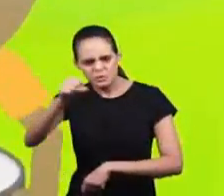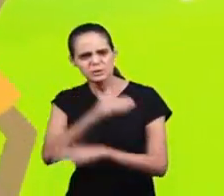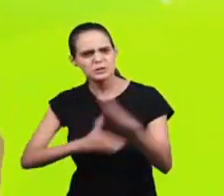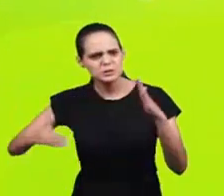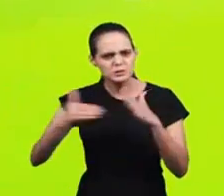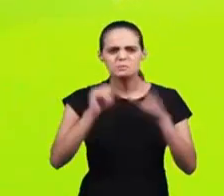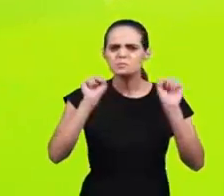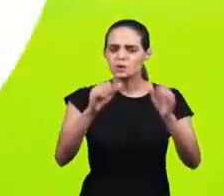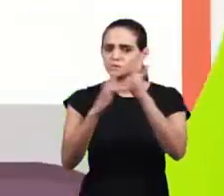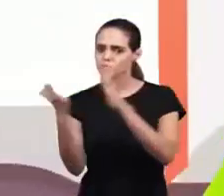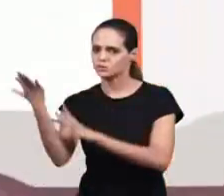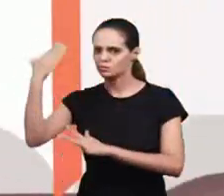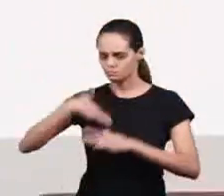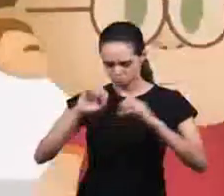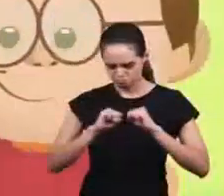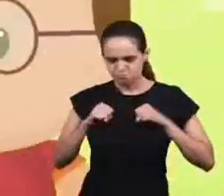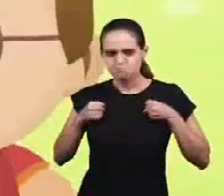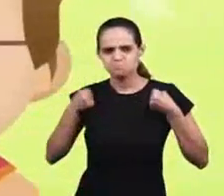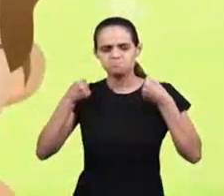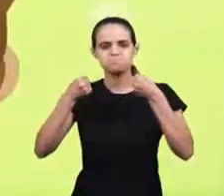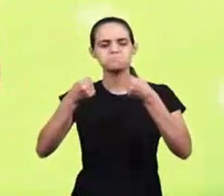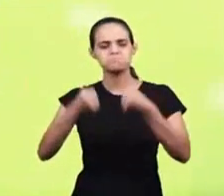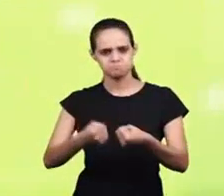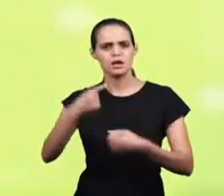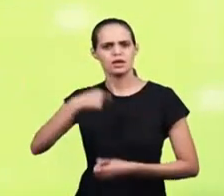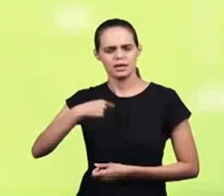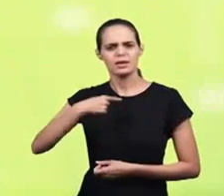Alles vermag ich in dem, der mich kräftigt.